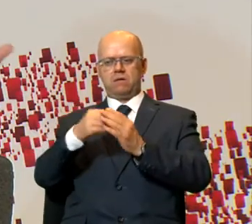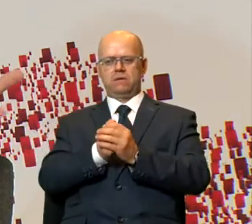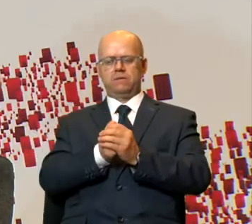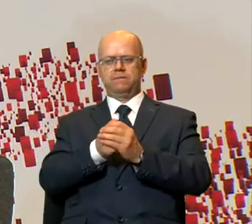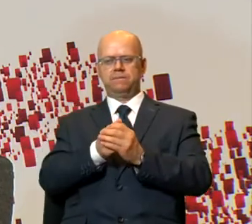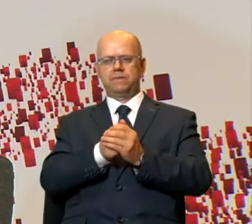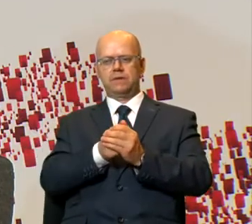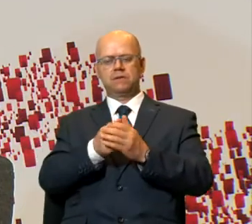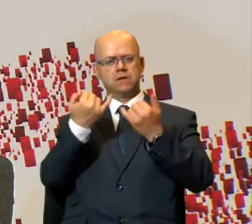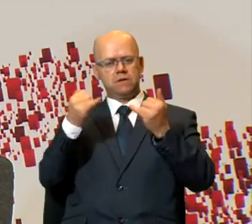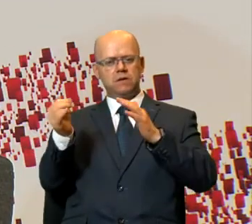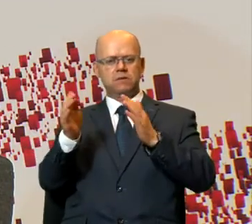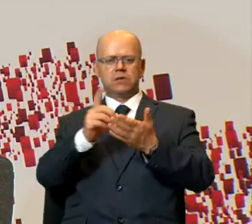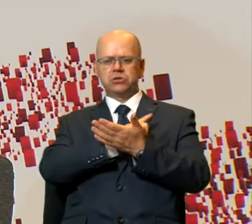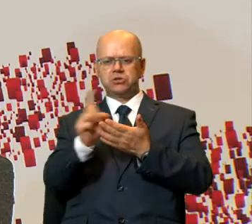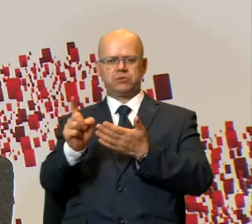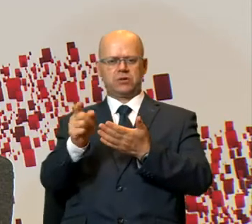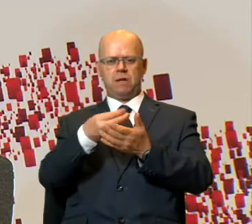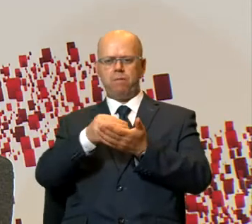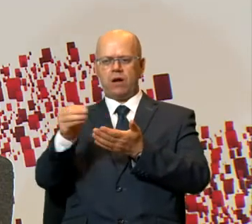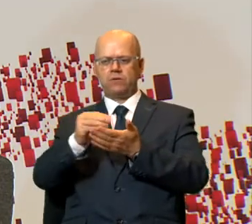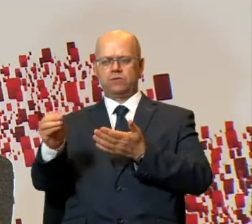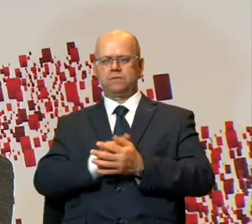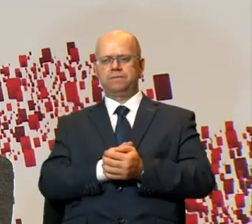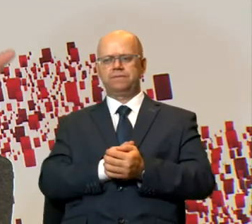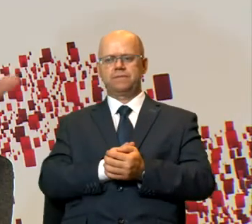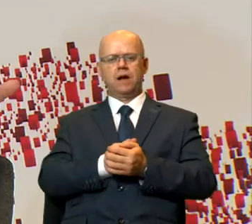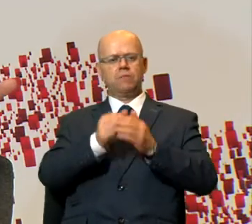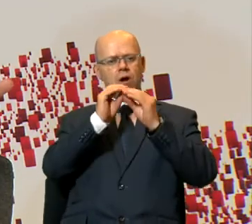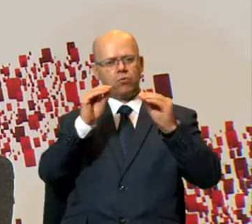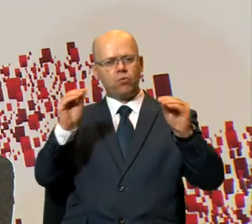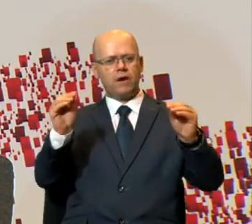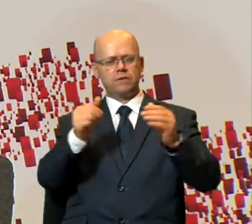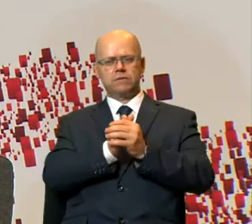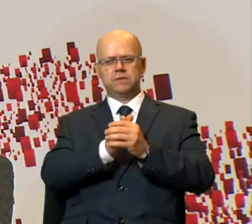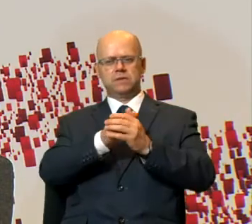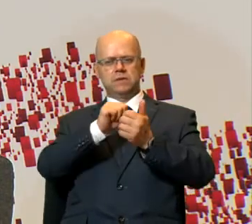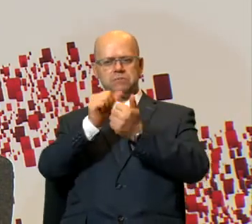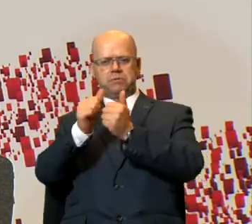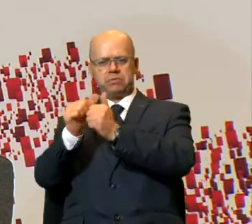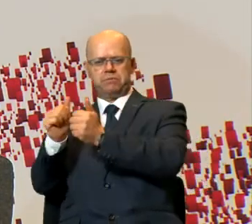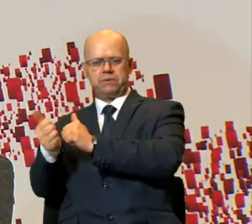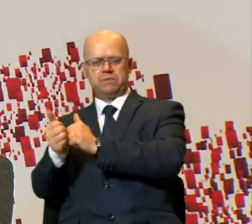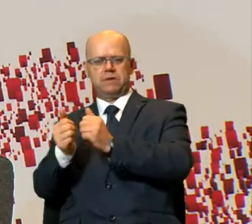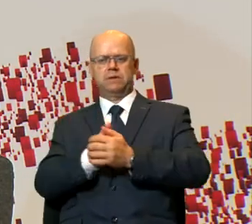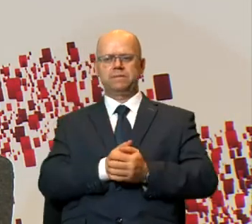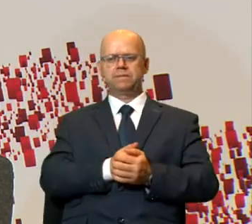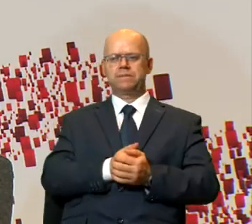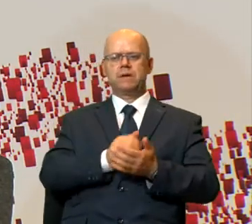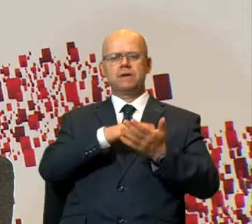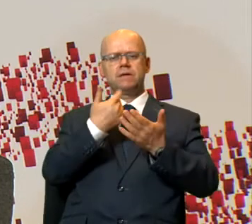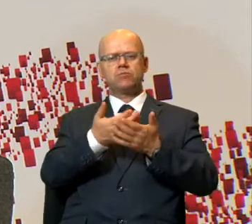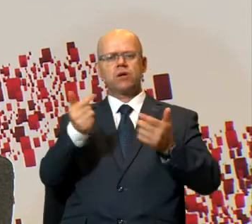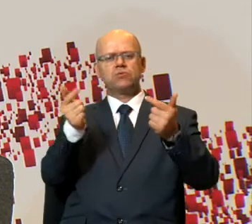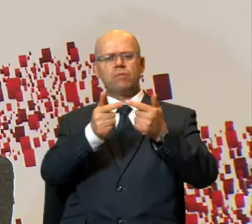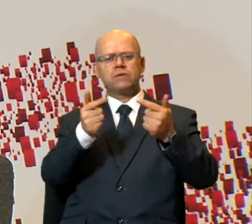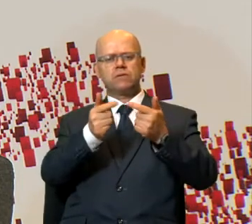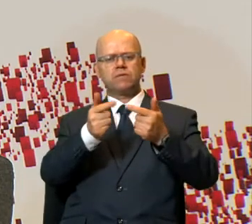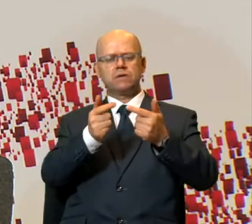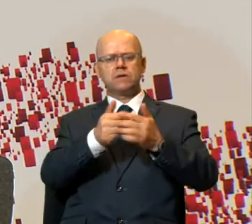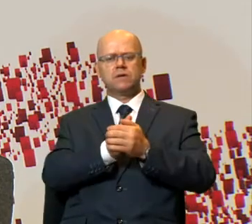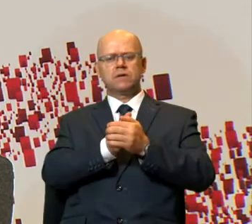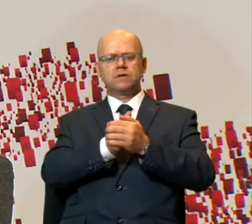prepaidy czy inne sposoby płatności. Czy w edukację reforma za reformą, czy gdy popatrzymy w przystosowywanie się do